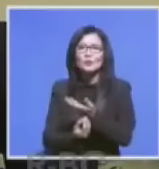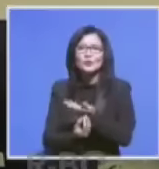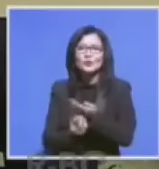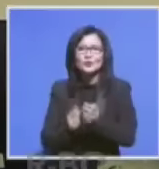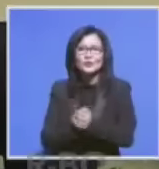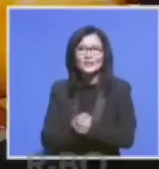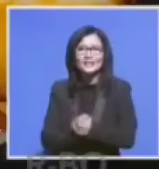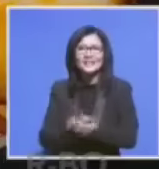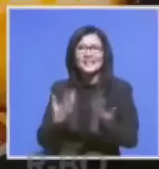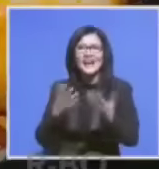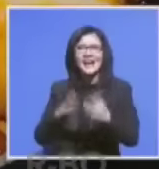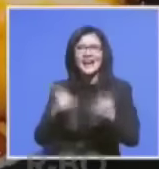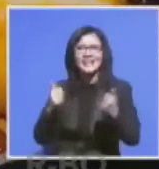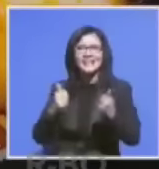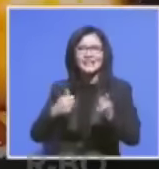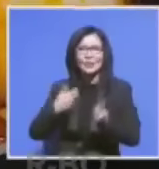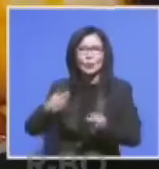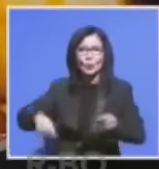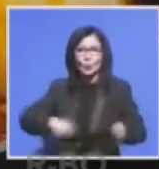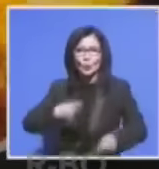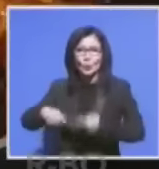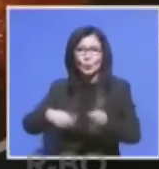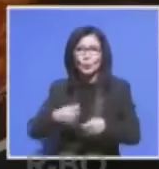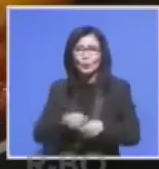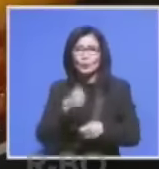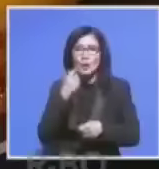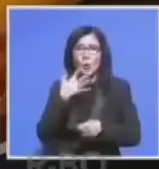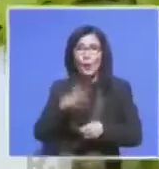dan telur balado yang merah membara ini.